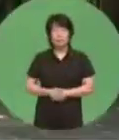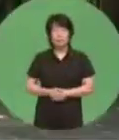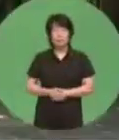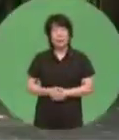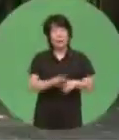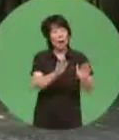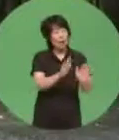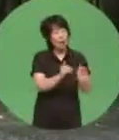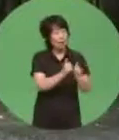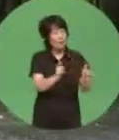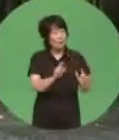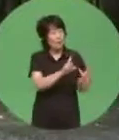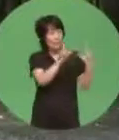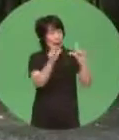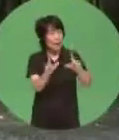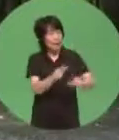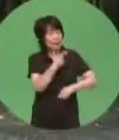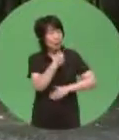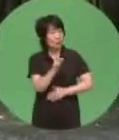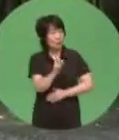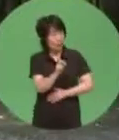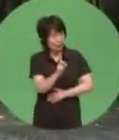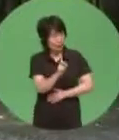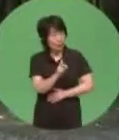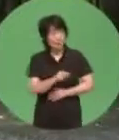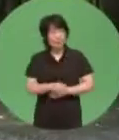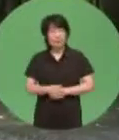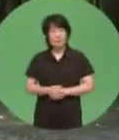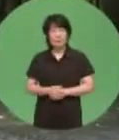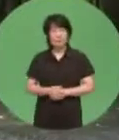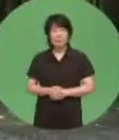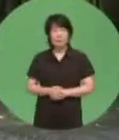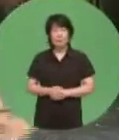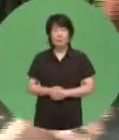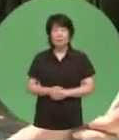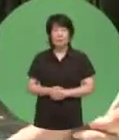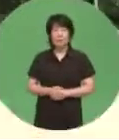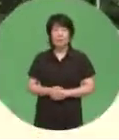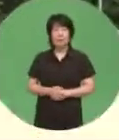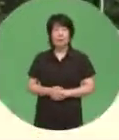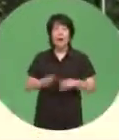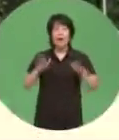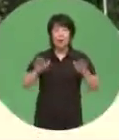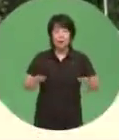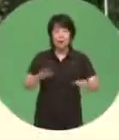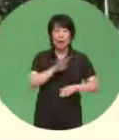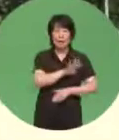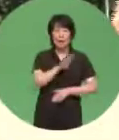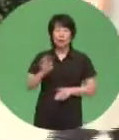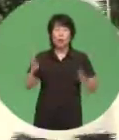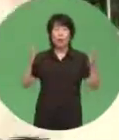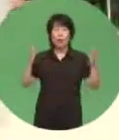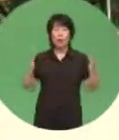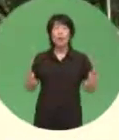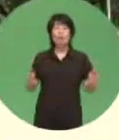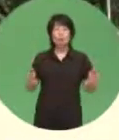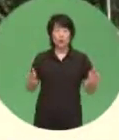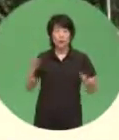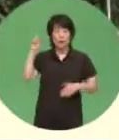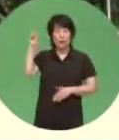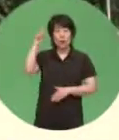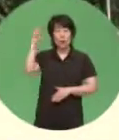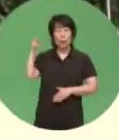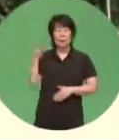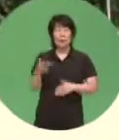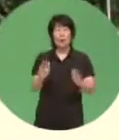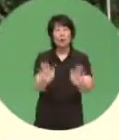南相馬市の子どもたちにこんな風に過ごしてもらいたいなというような思いはありますでしょうか。 今回4日間という期間なんですけど、